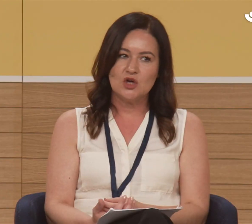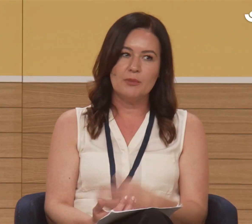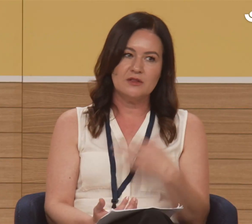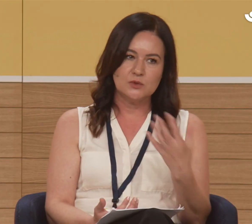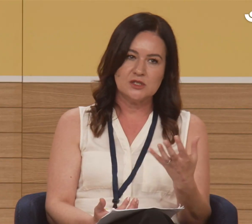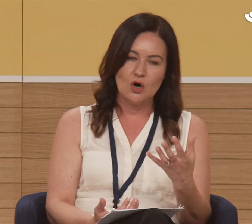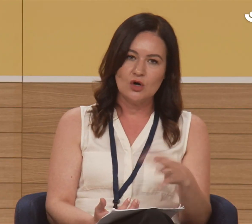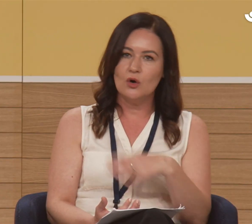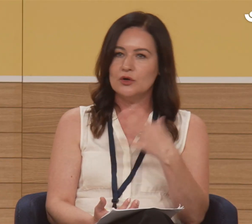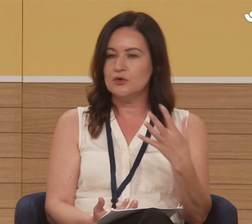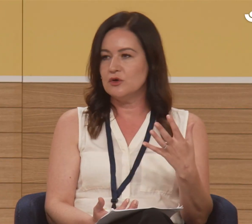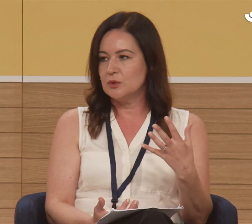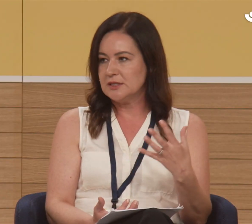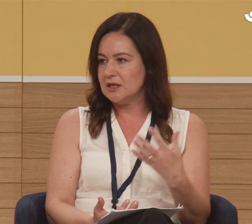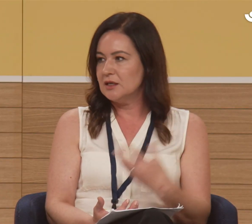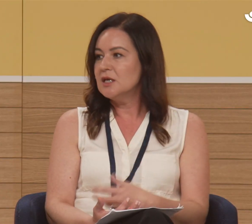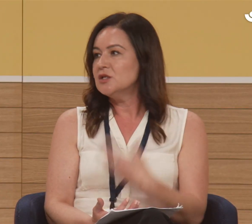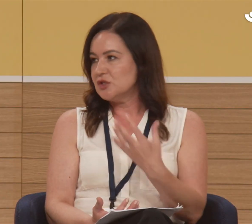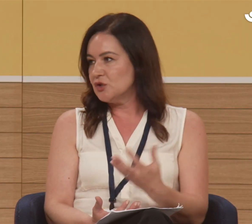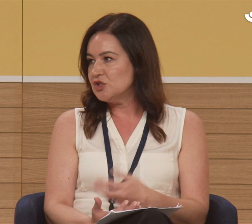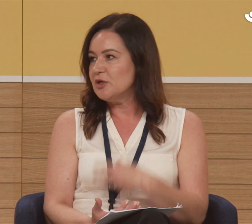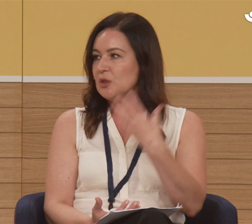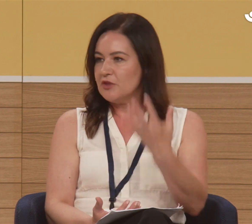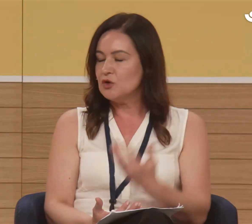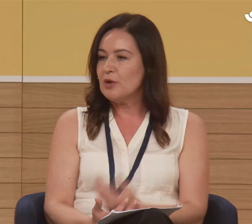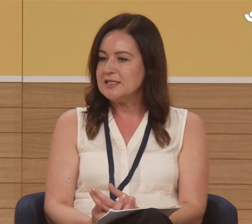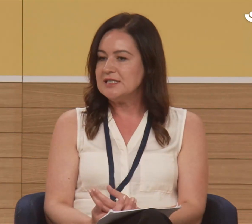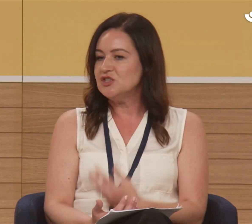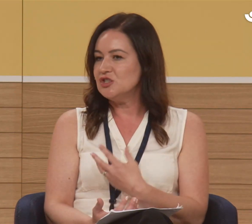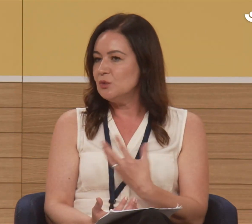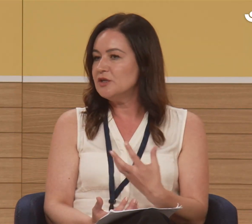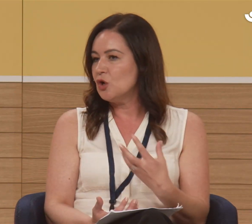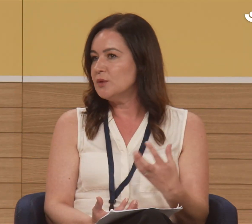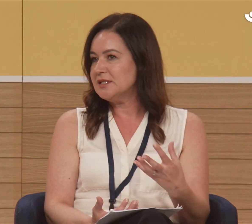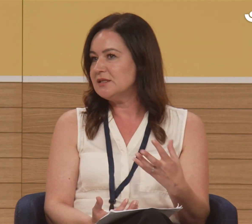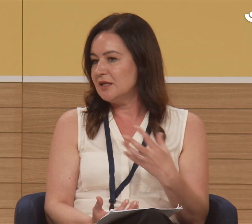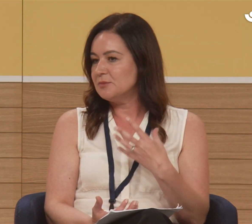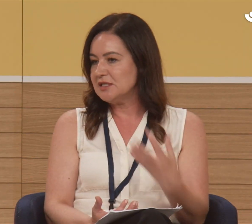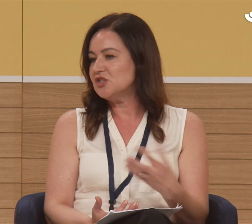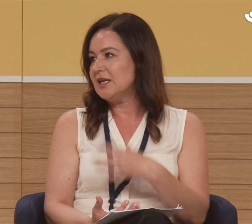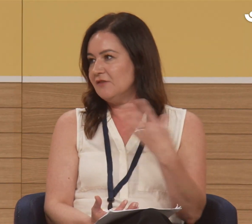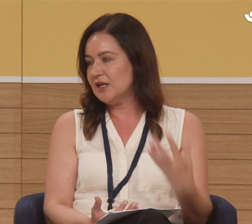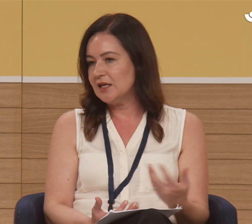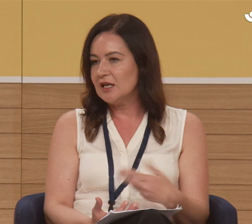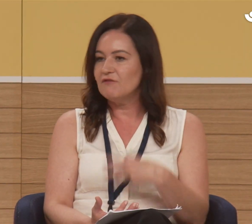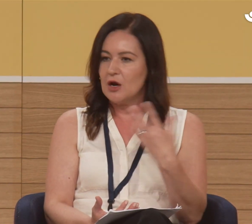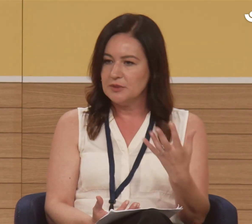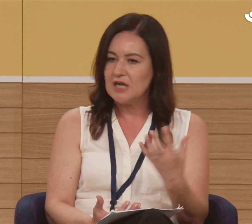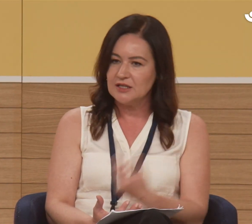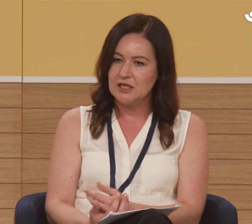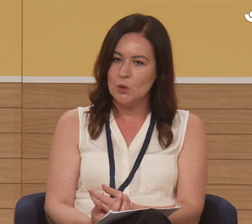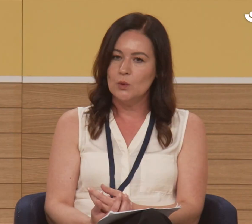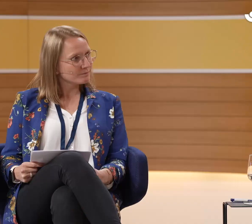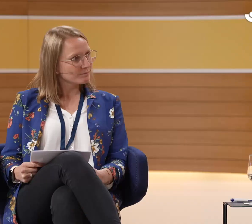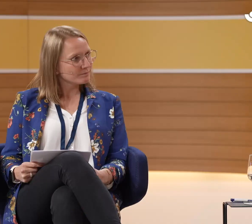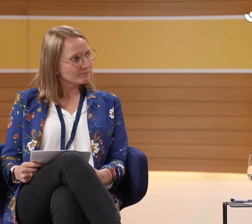Umfeld schwierig war, das Thema anzusprechen. Es gab für zum Beispiel Präsentationen oder so, dann war das